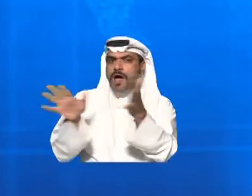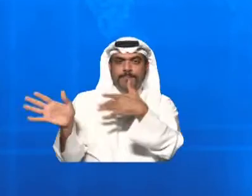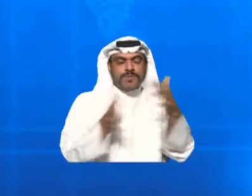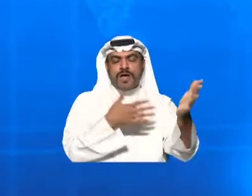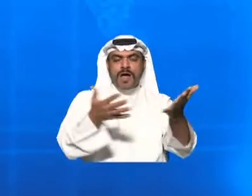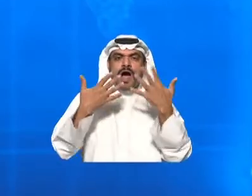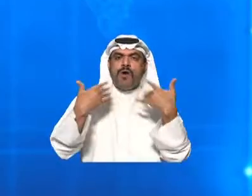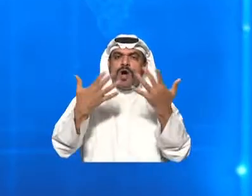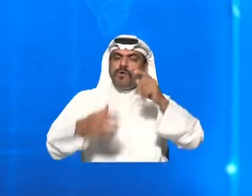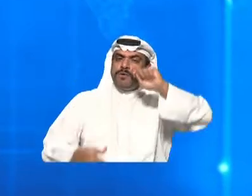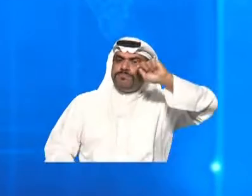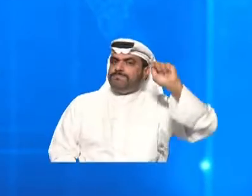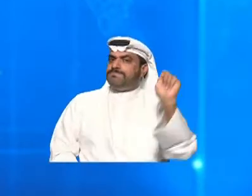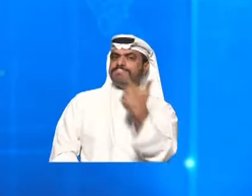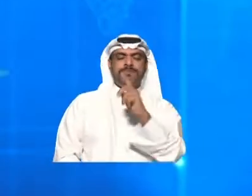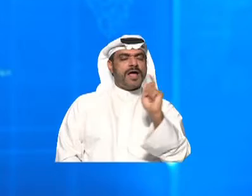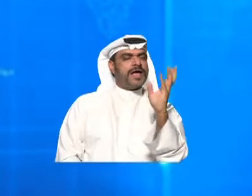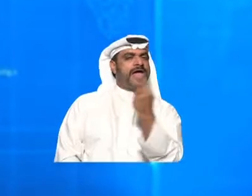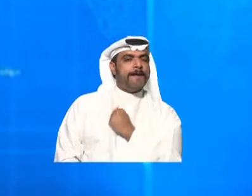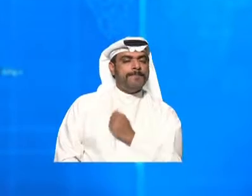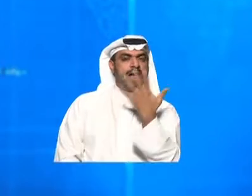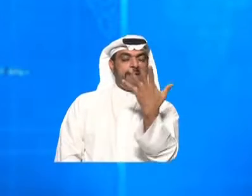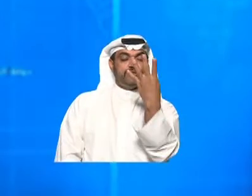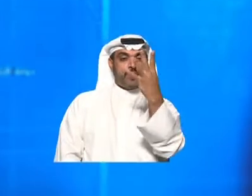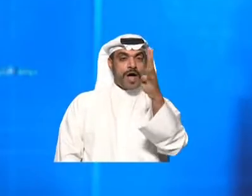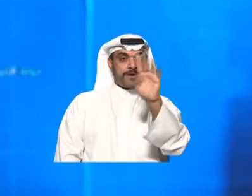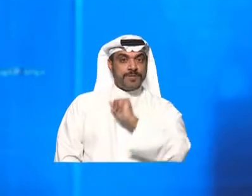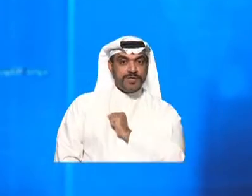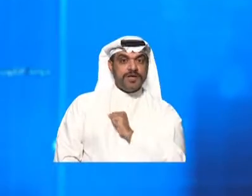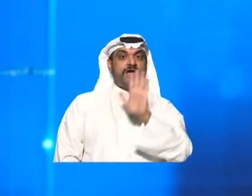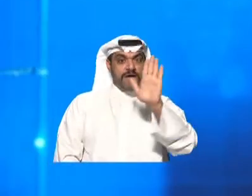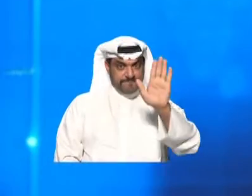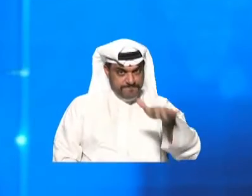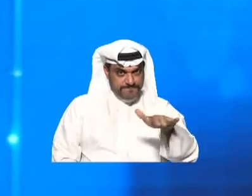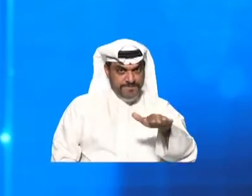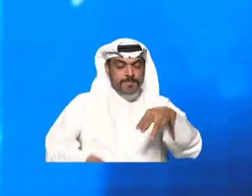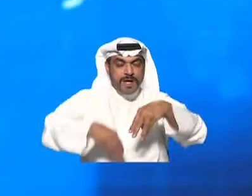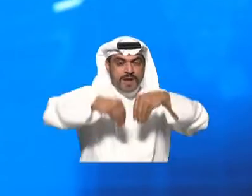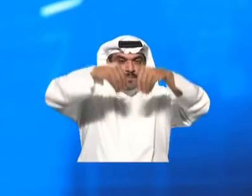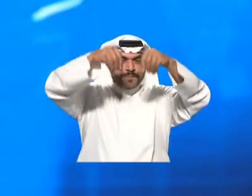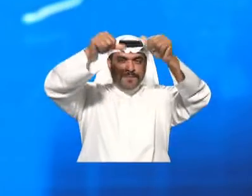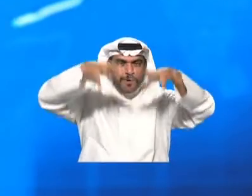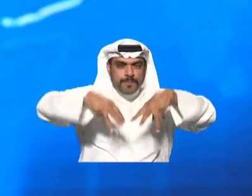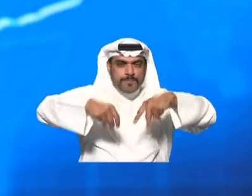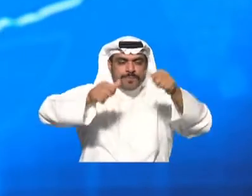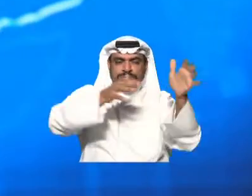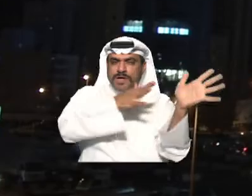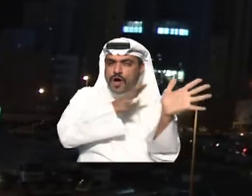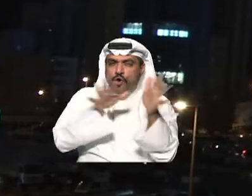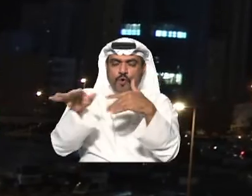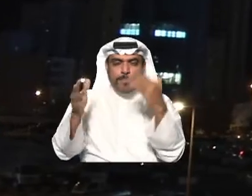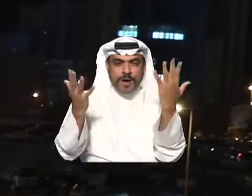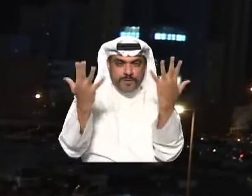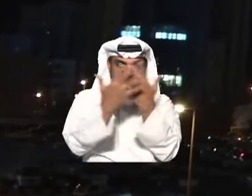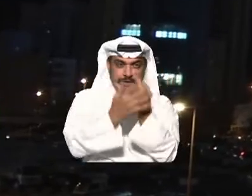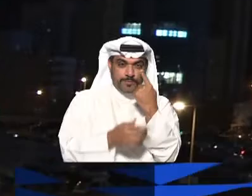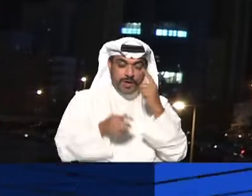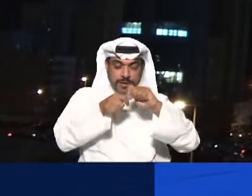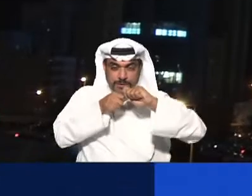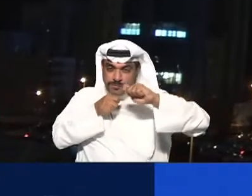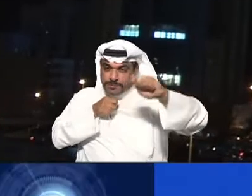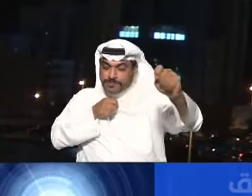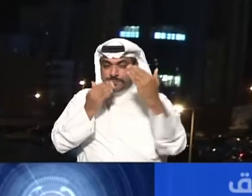من 45 كيلومترا في الساعة مثيرة للغبار، مما يؤدي إلى انخفاض في الرؤية الأفقية في بعض